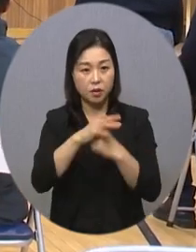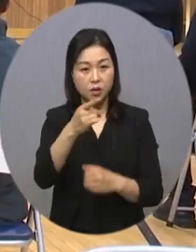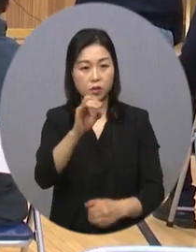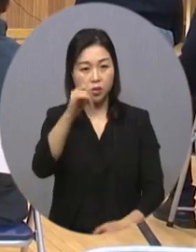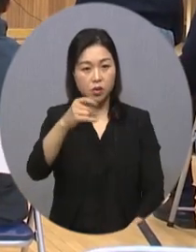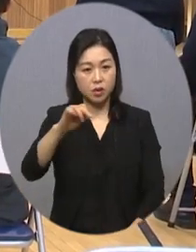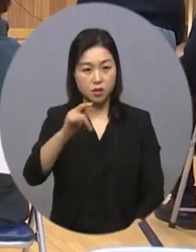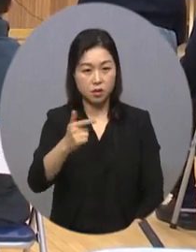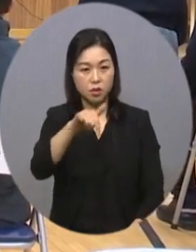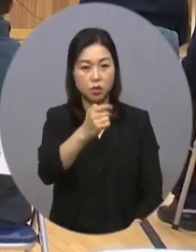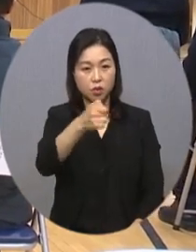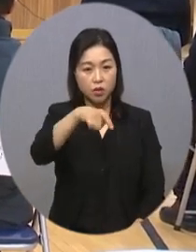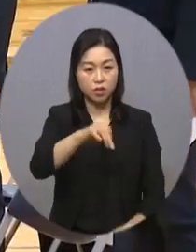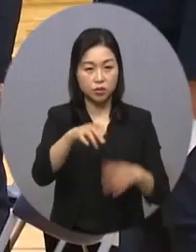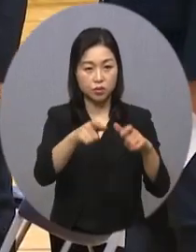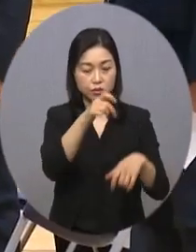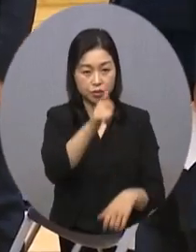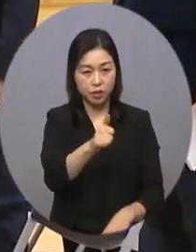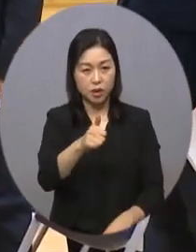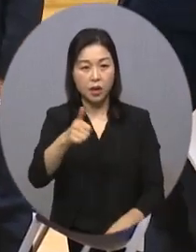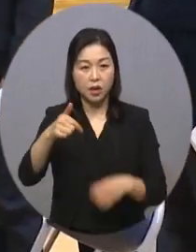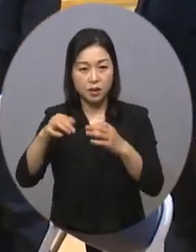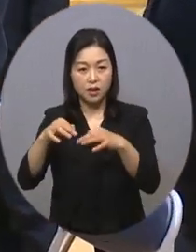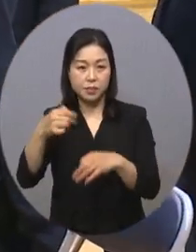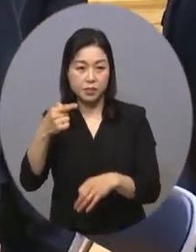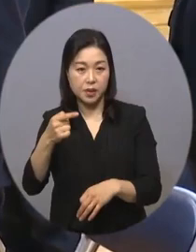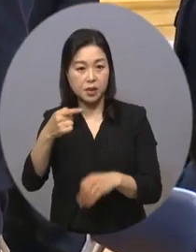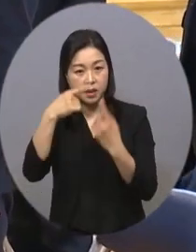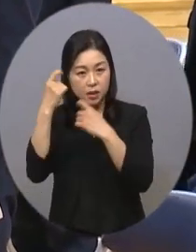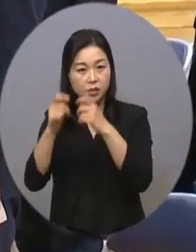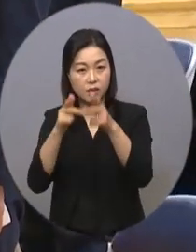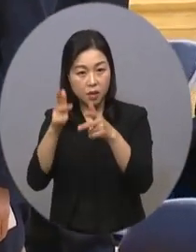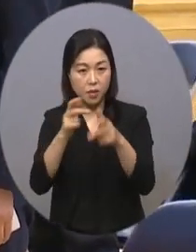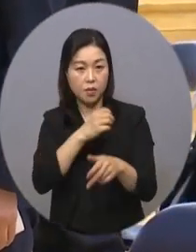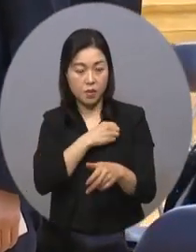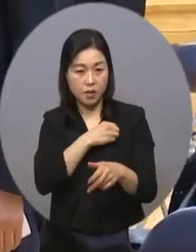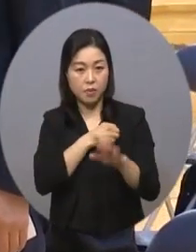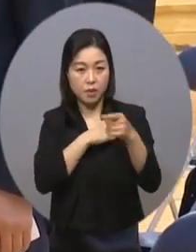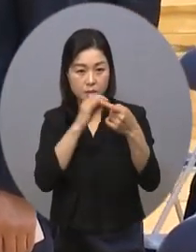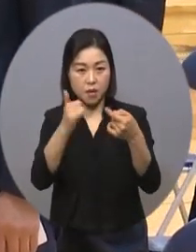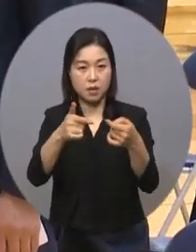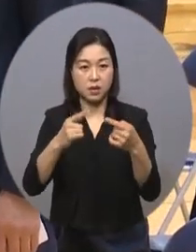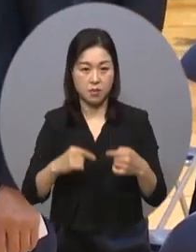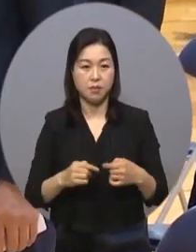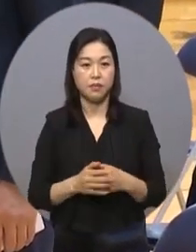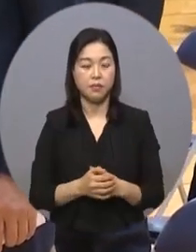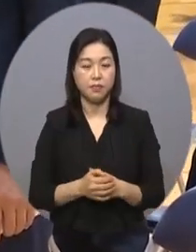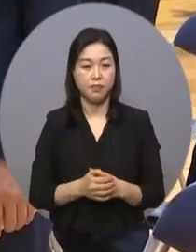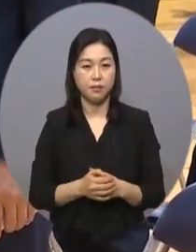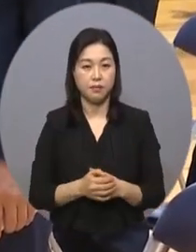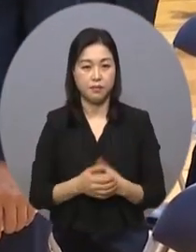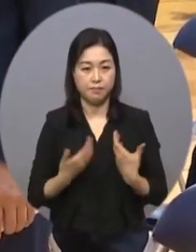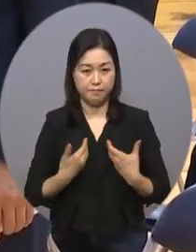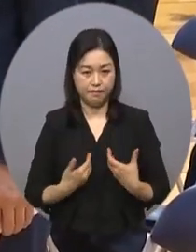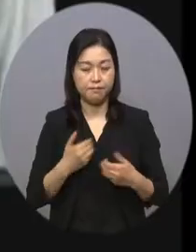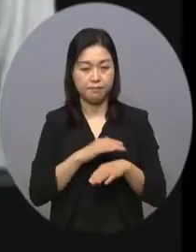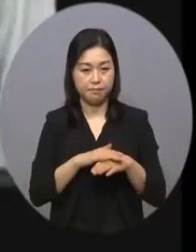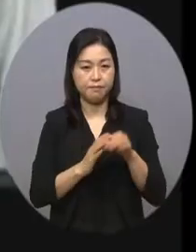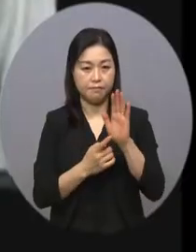고흥 군수와 김일 기념사업회 회원 등 100여 명이 참여한 가운데 엄숙히